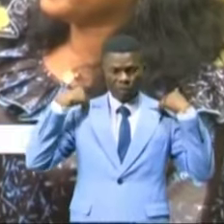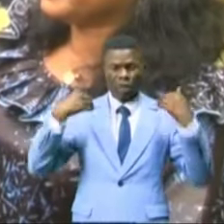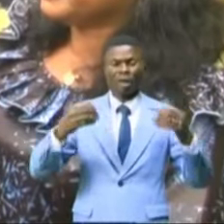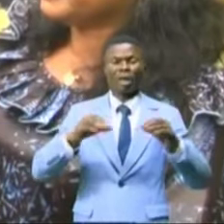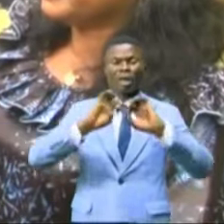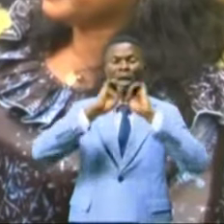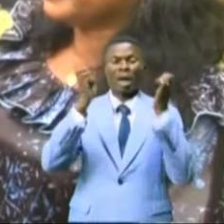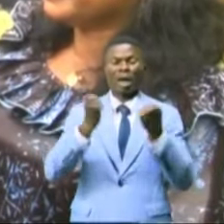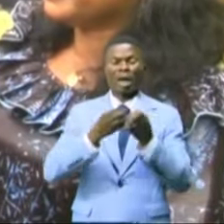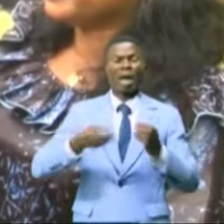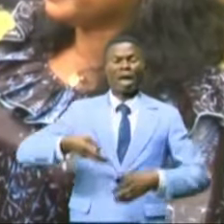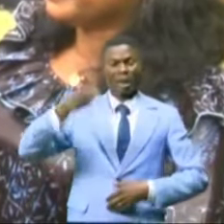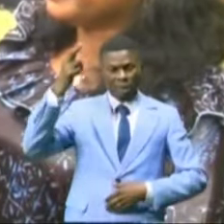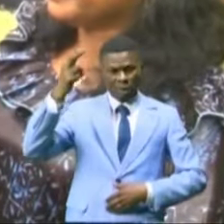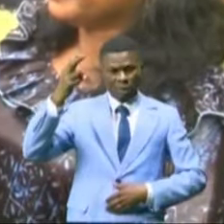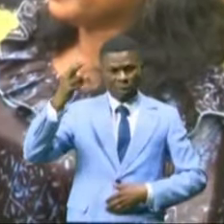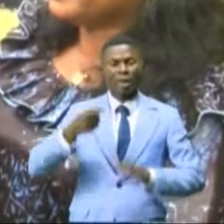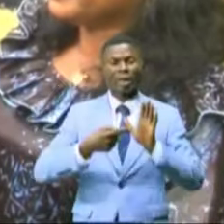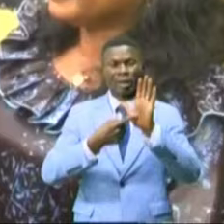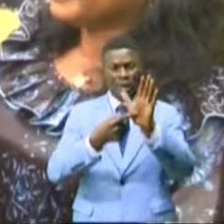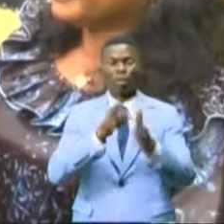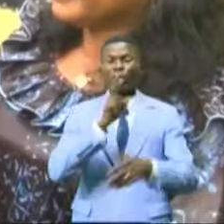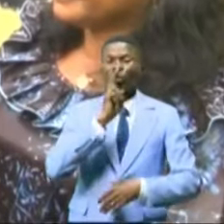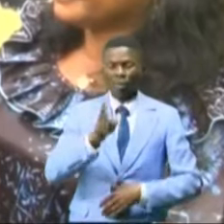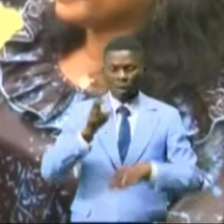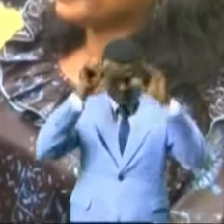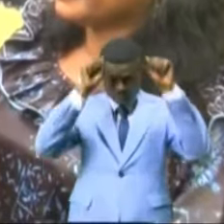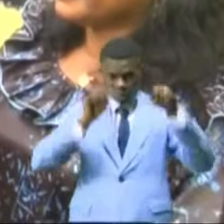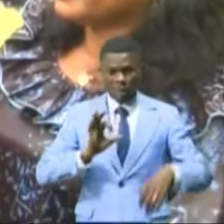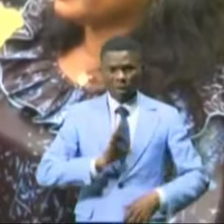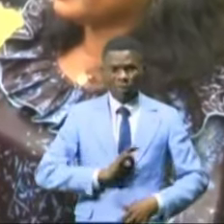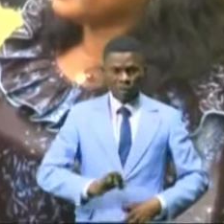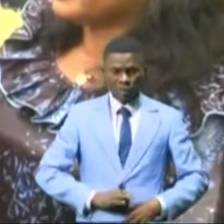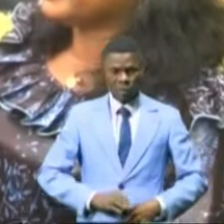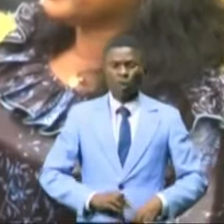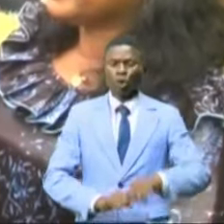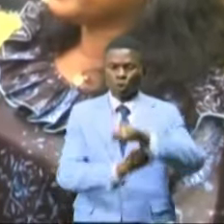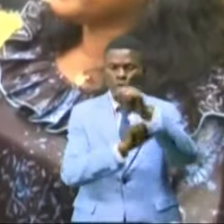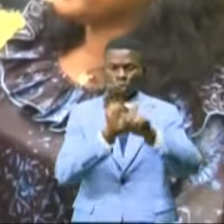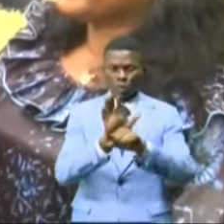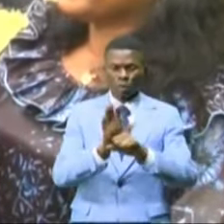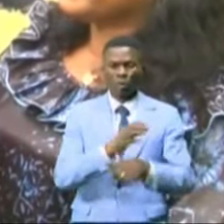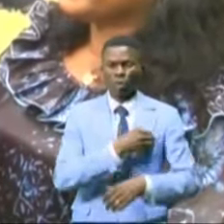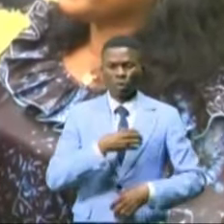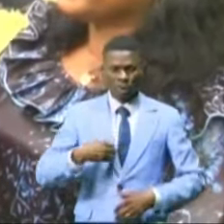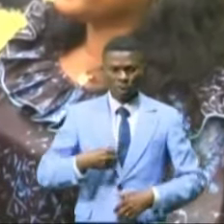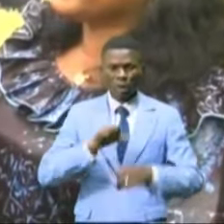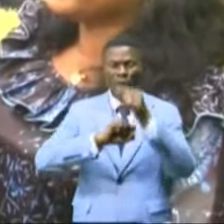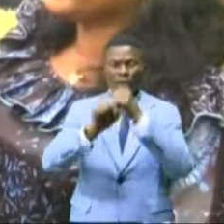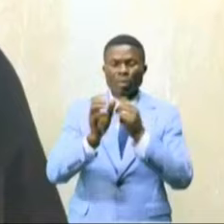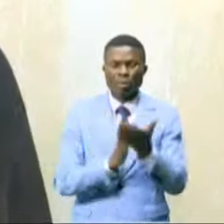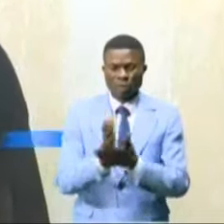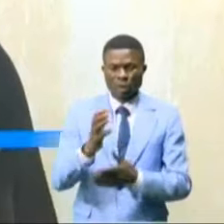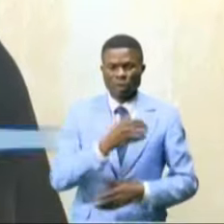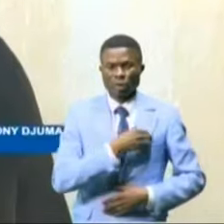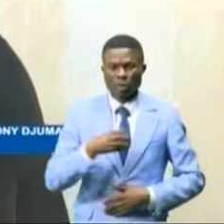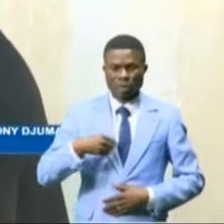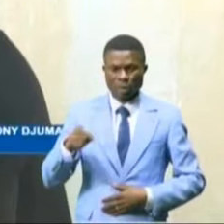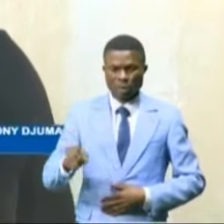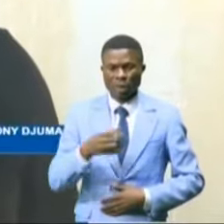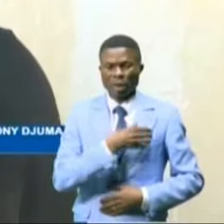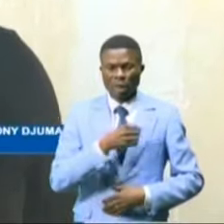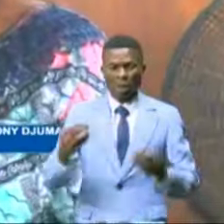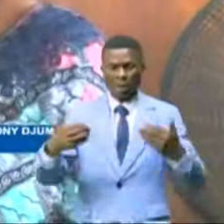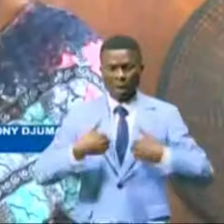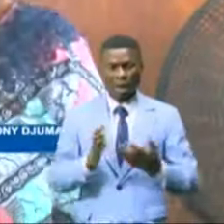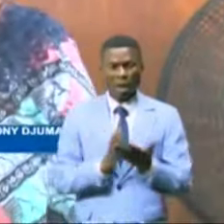de l'État comme Monapac, ça, ça prouve à suffisance que le président de la République fait la promotion du genre et la promotion des droits de la femme. La femme a des